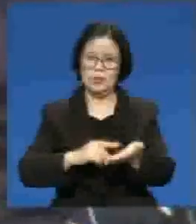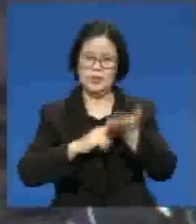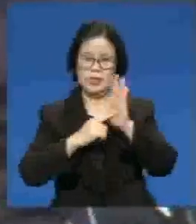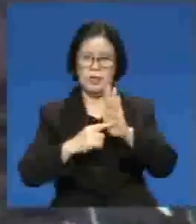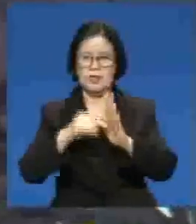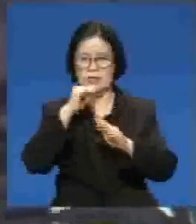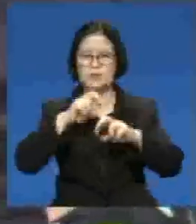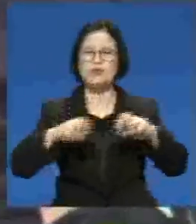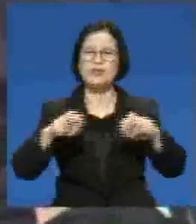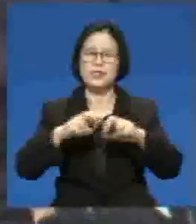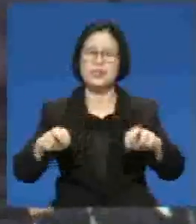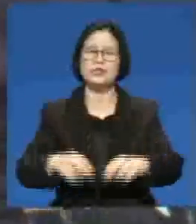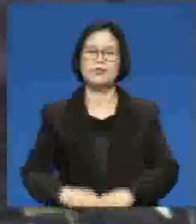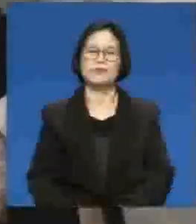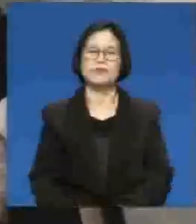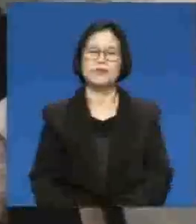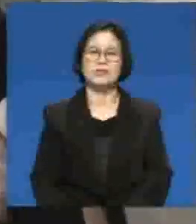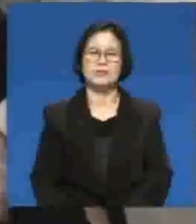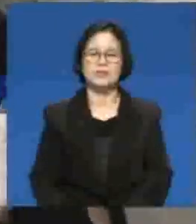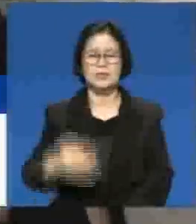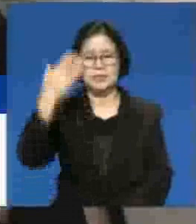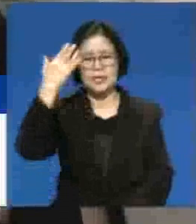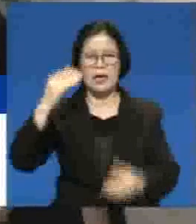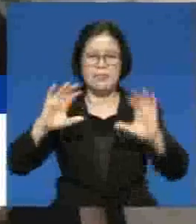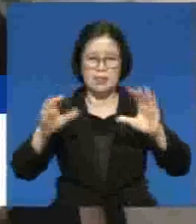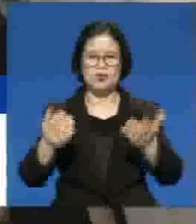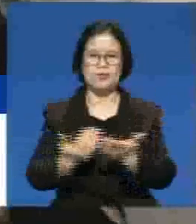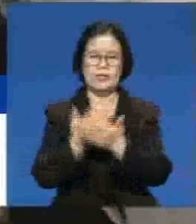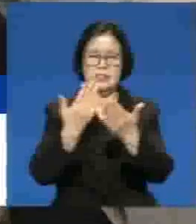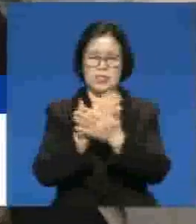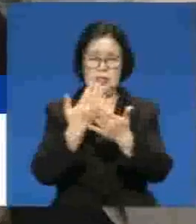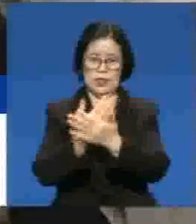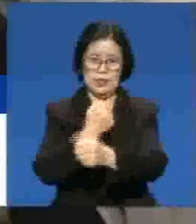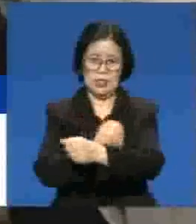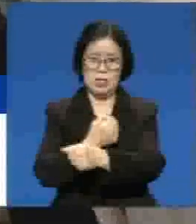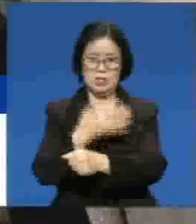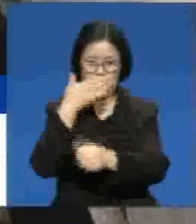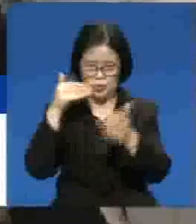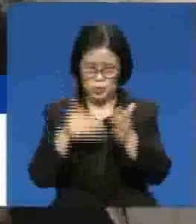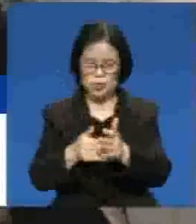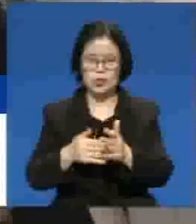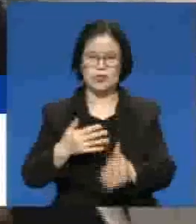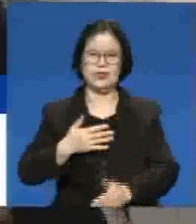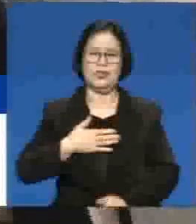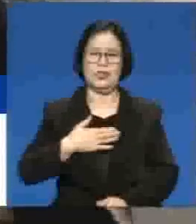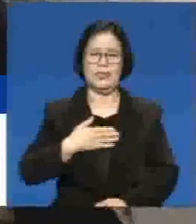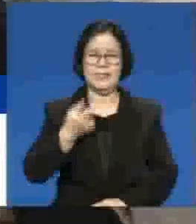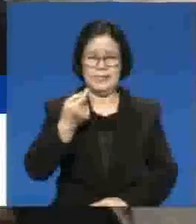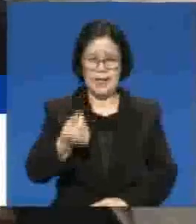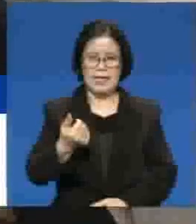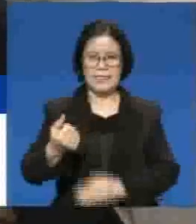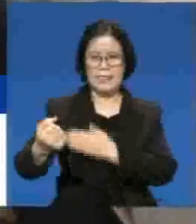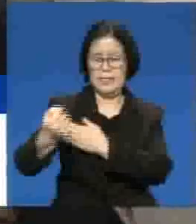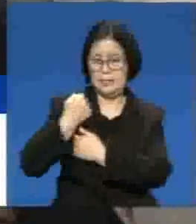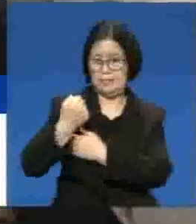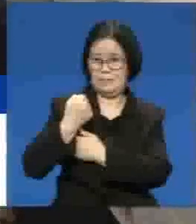있었다는 분석도 나옵니다. 대한민국의 발전에 기여할 수 있도록 저의